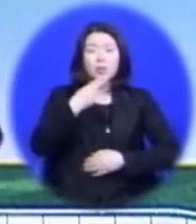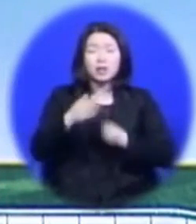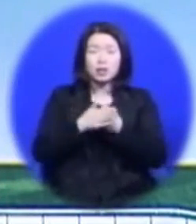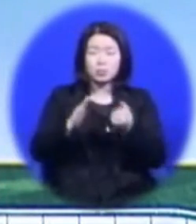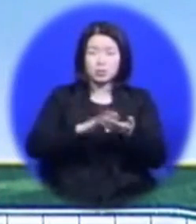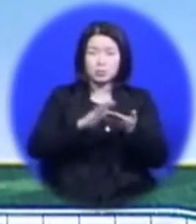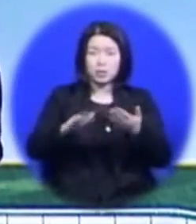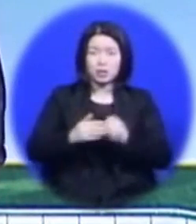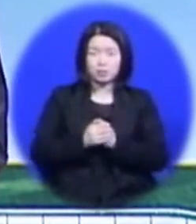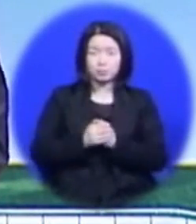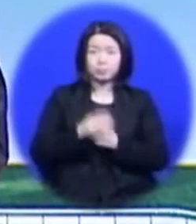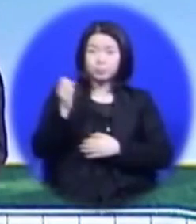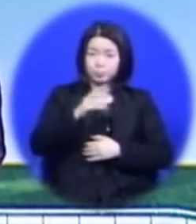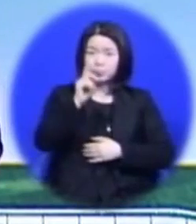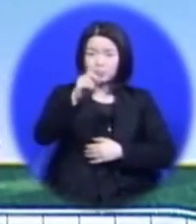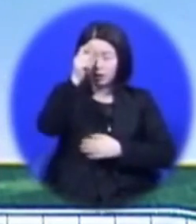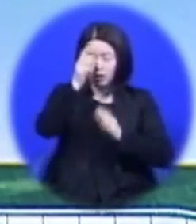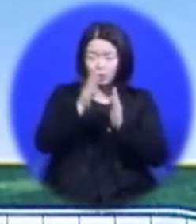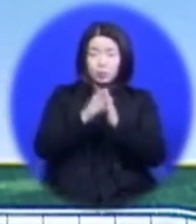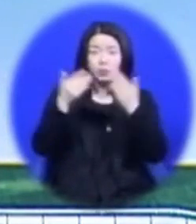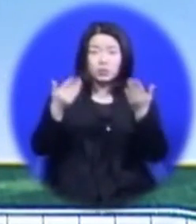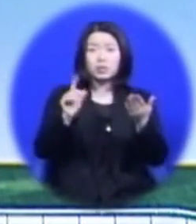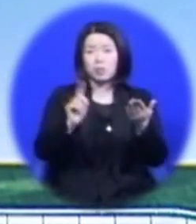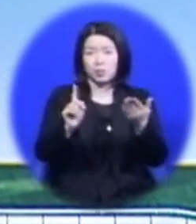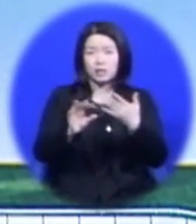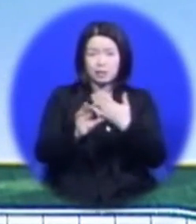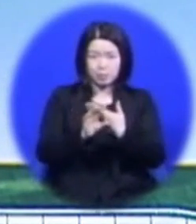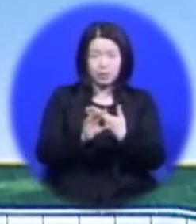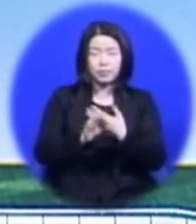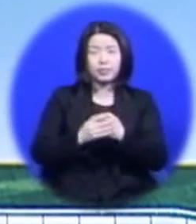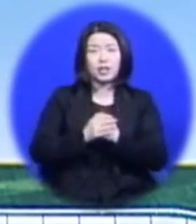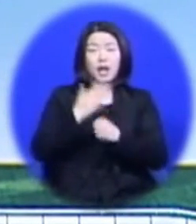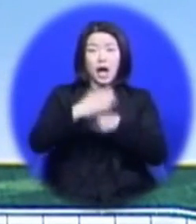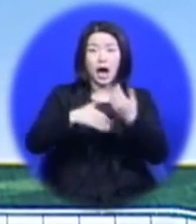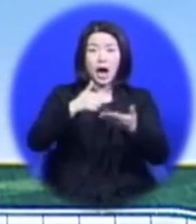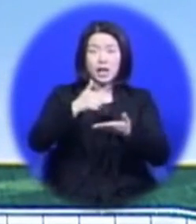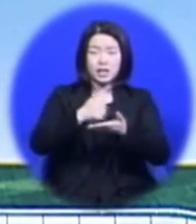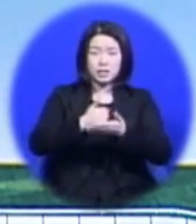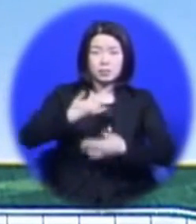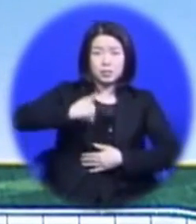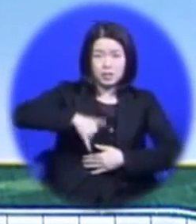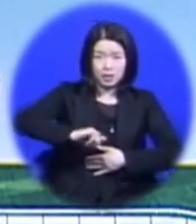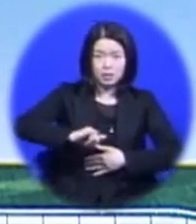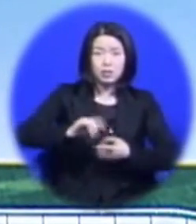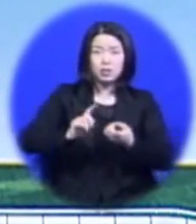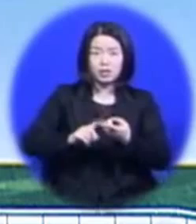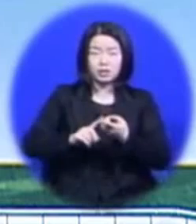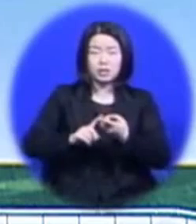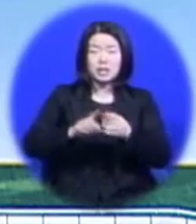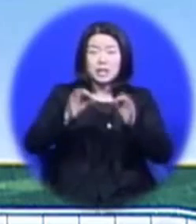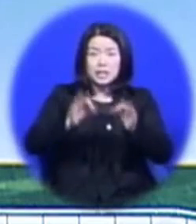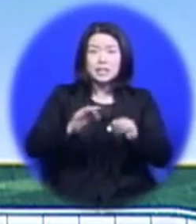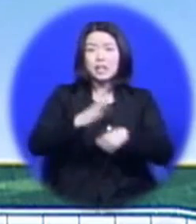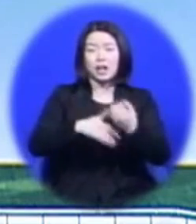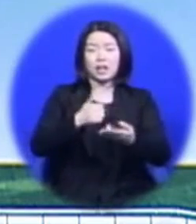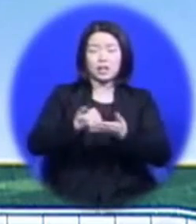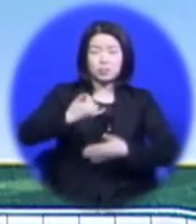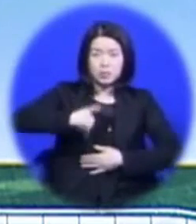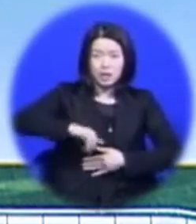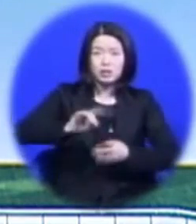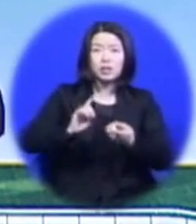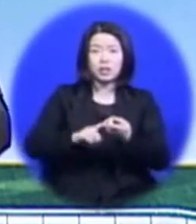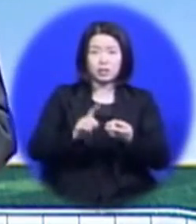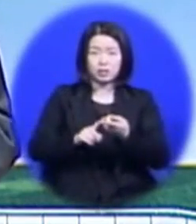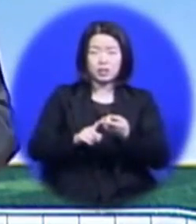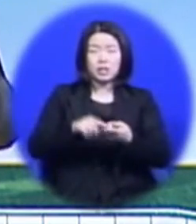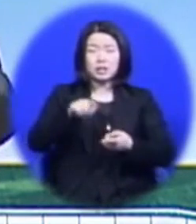그러나 우리가 또 하나 기도할 것이 있는데 그것은 하나님의 자녀라고 하는 이제는 하나님의 자녀라고 하는